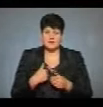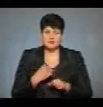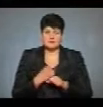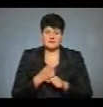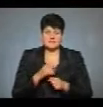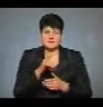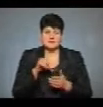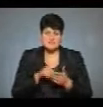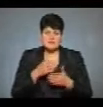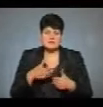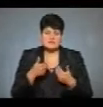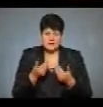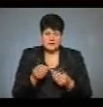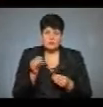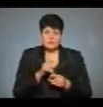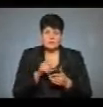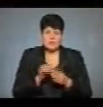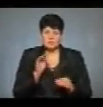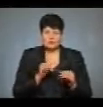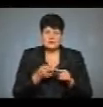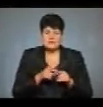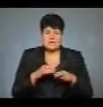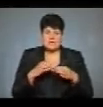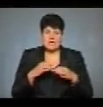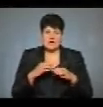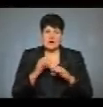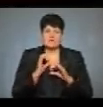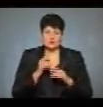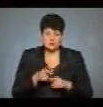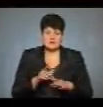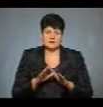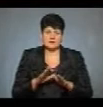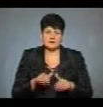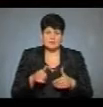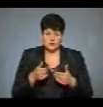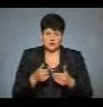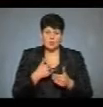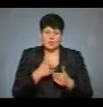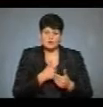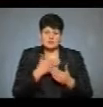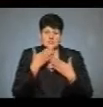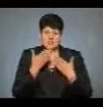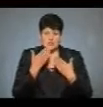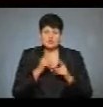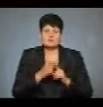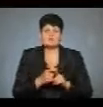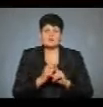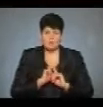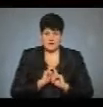депутатське звернення по питанню комплектуючих даних автобусів. Шановні друзі, хочу зачитати, що мені